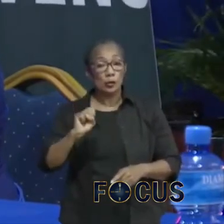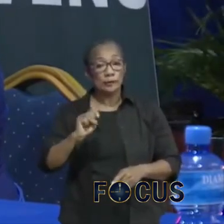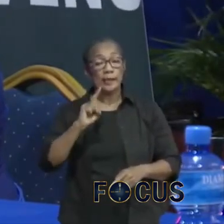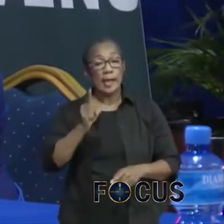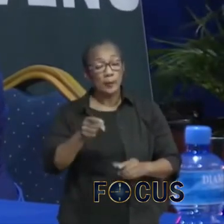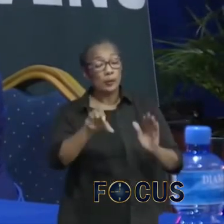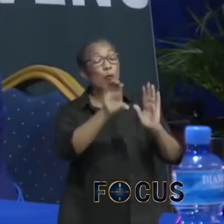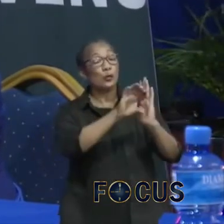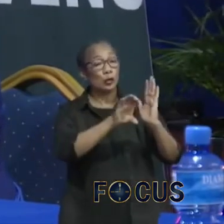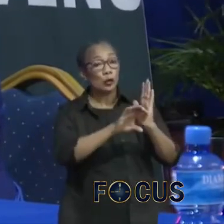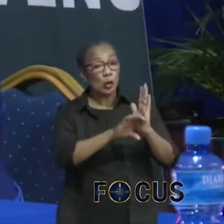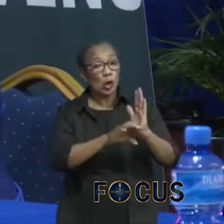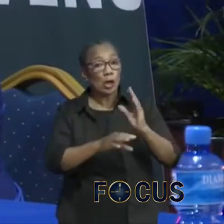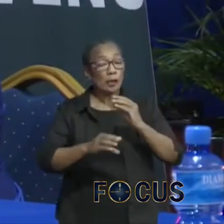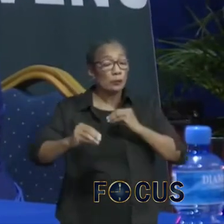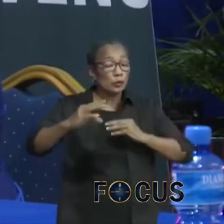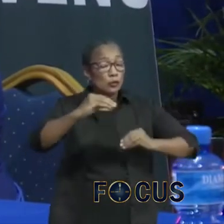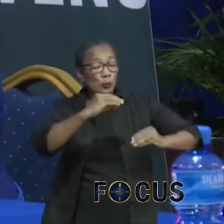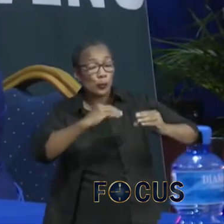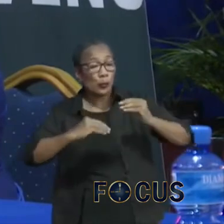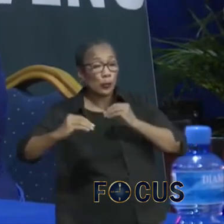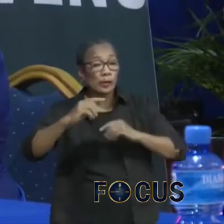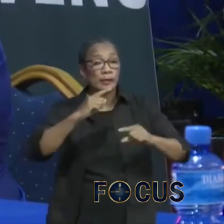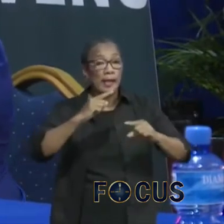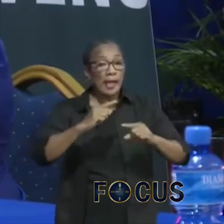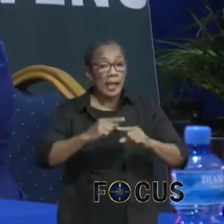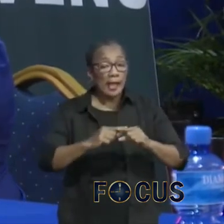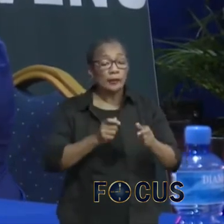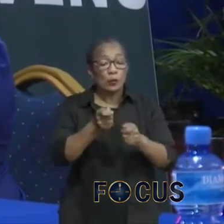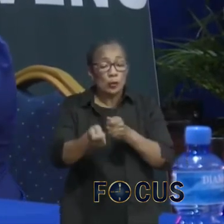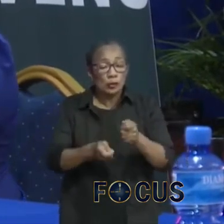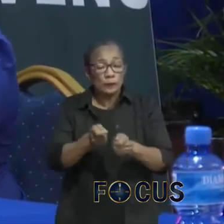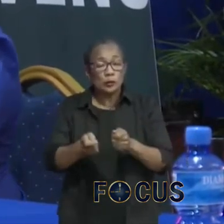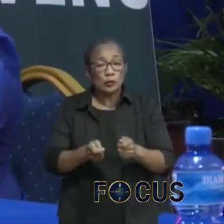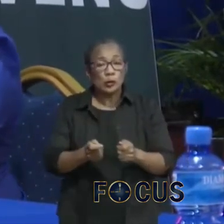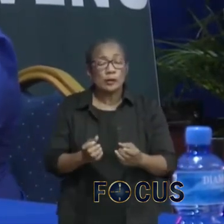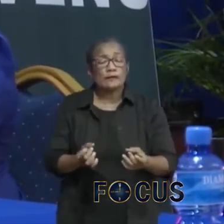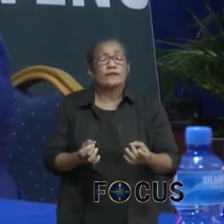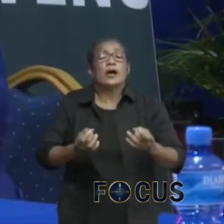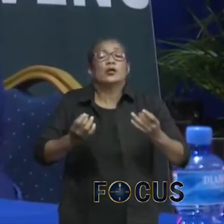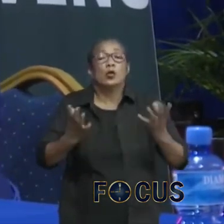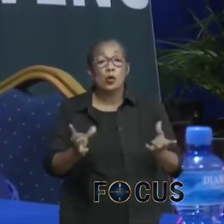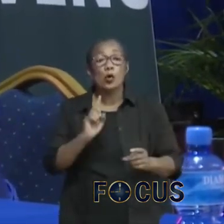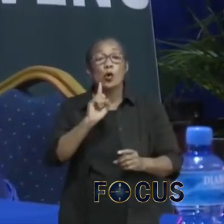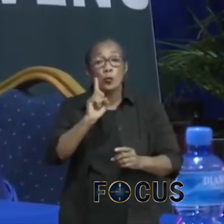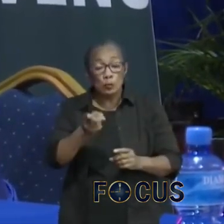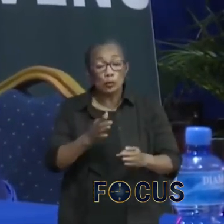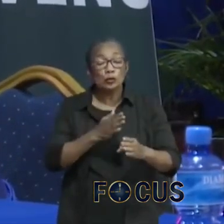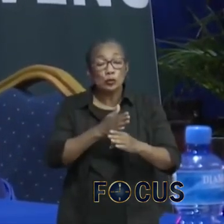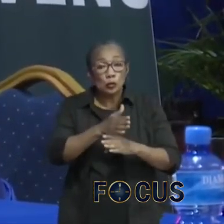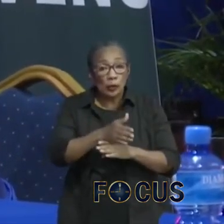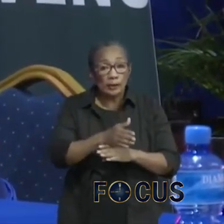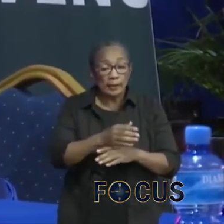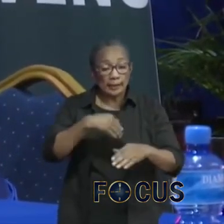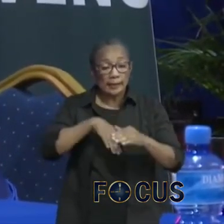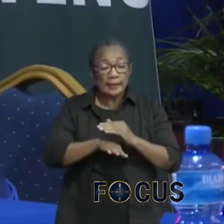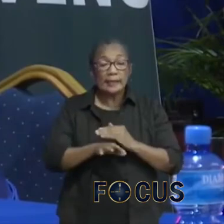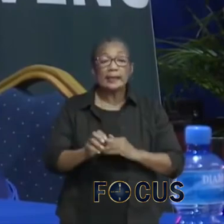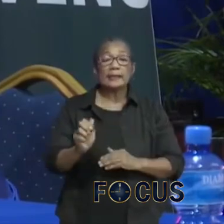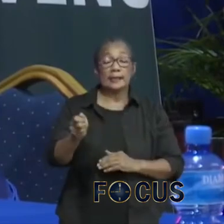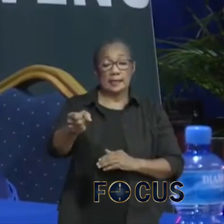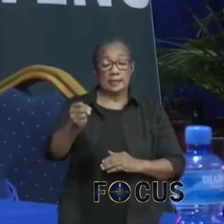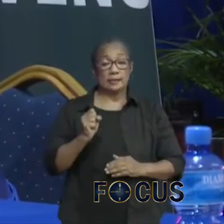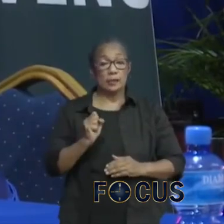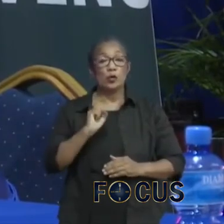protocollen besproken en de monitoring van hoe het verder om zal gaan in de casino's. Dat